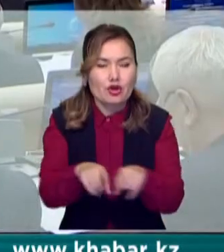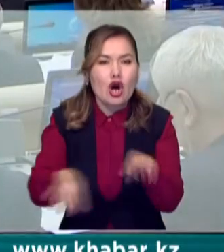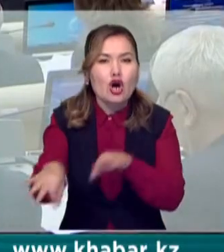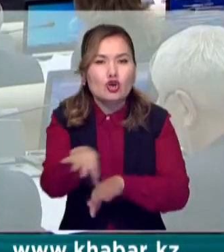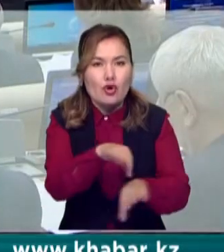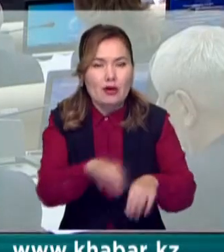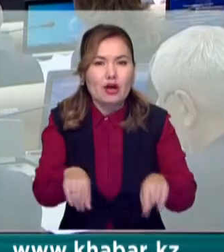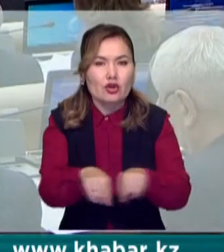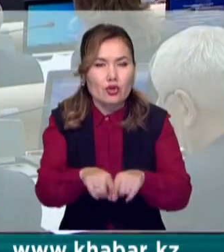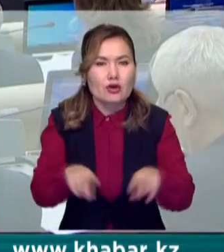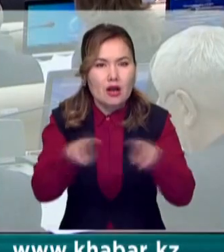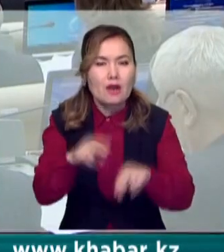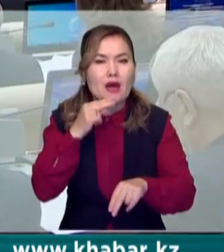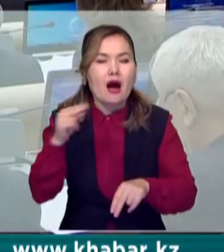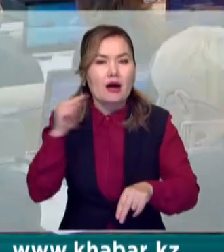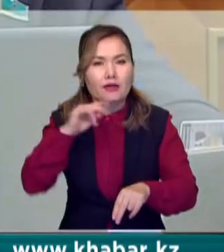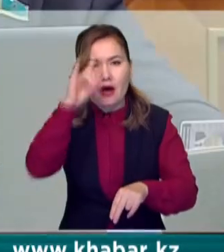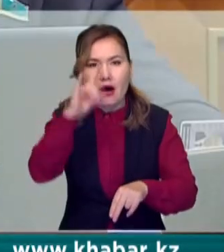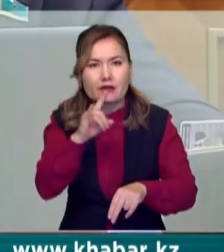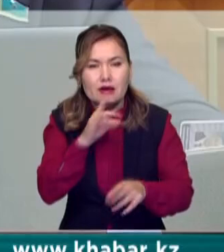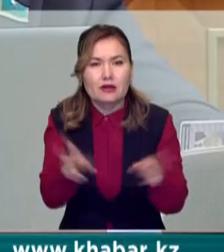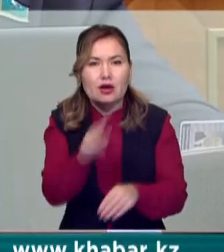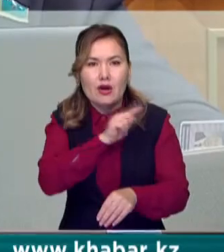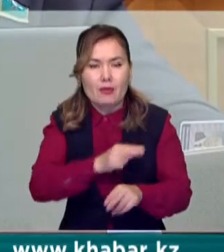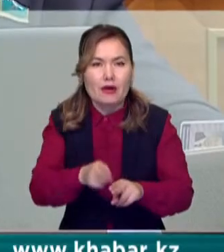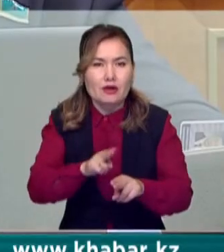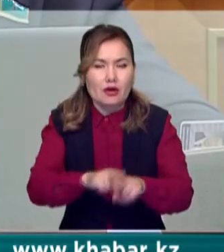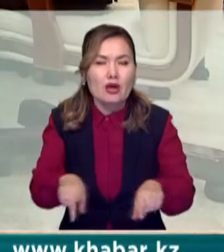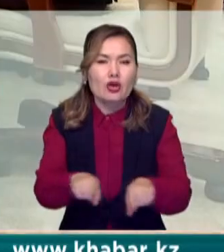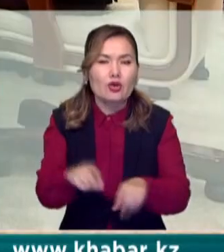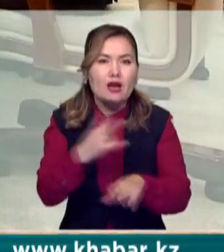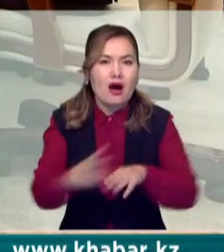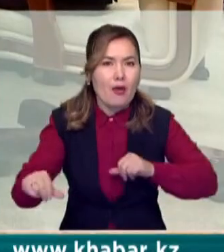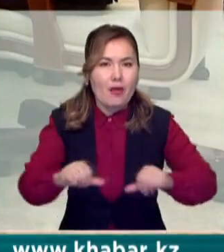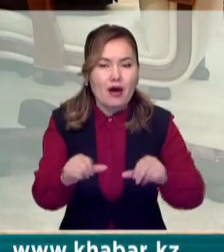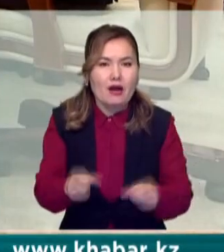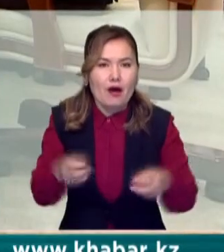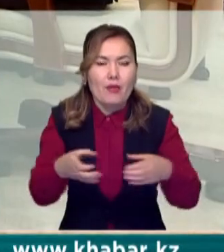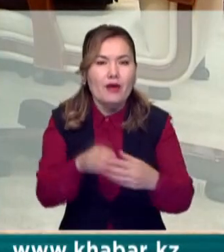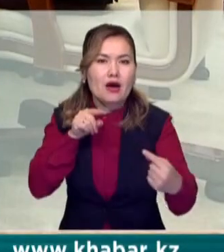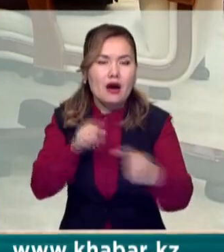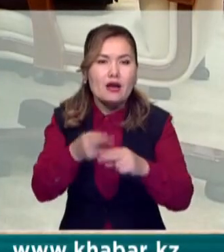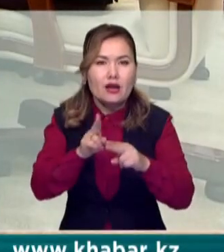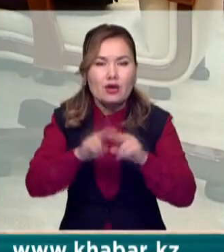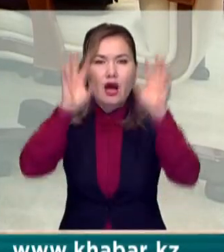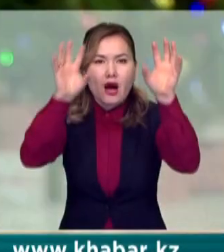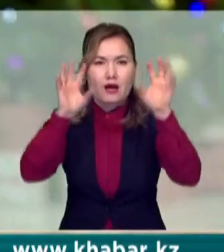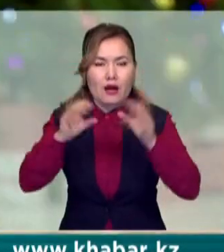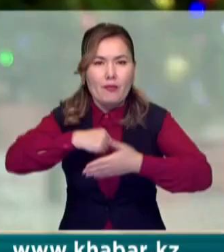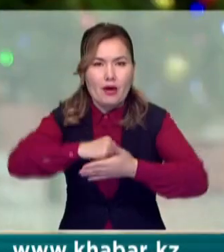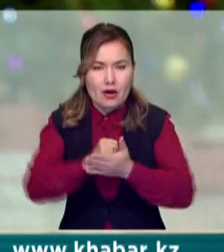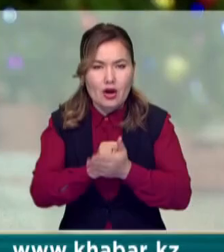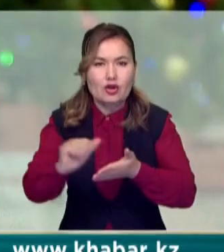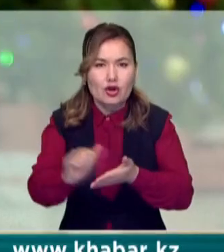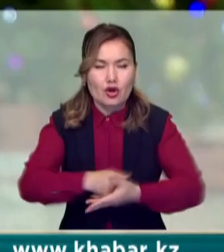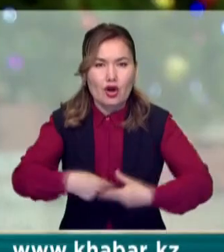қаралды. Сондай-ақ Шанхай ынтымақтастық ұйымының экстремизмге қарсы іс-қимыл жөніндегі конвенциясын ратификациялау құжаты